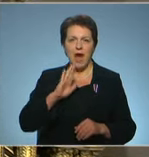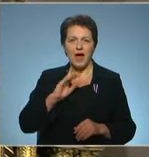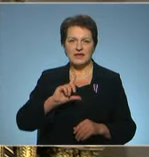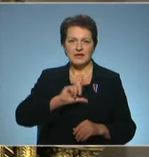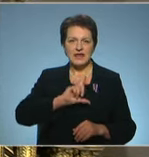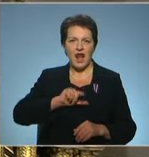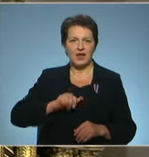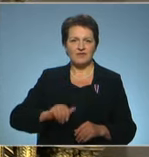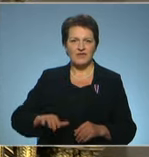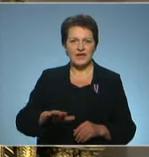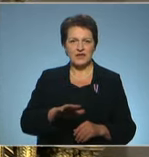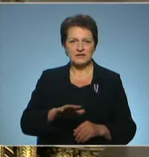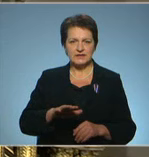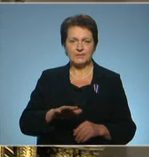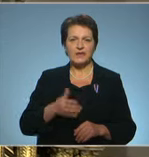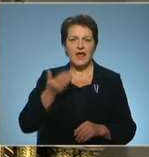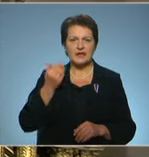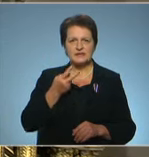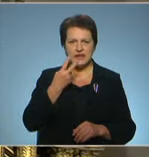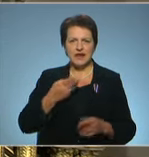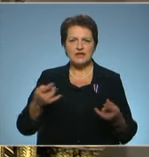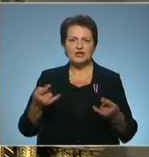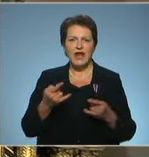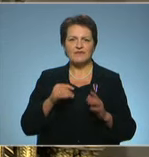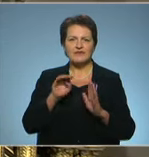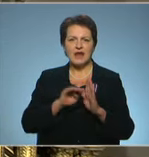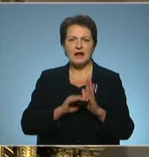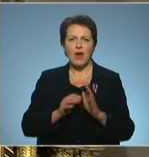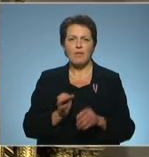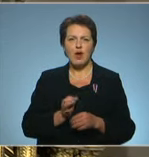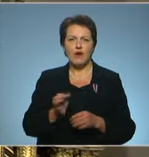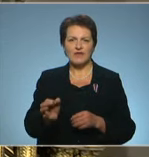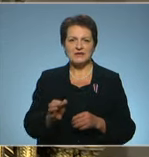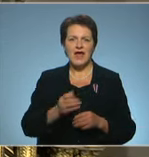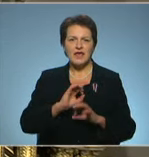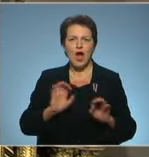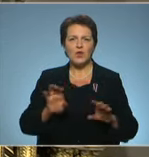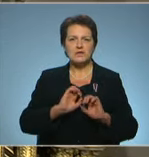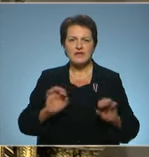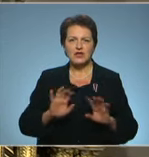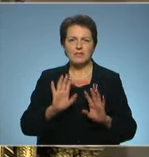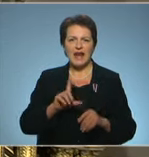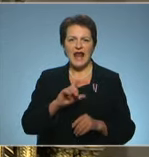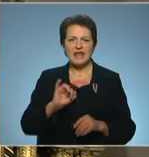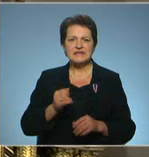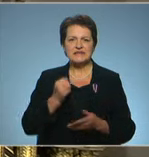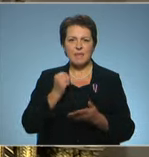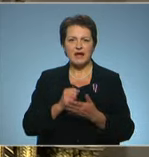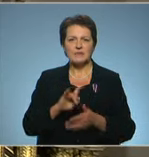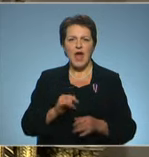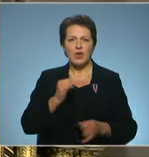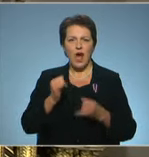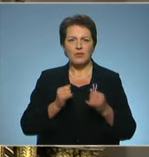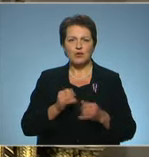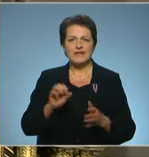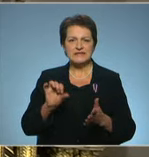Latvijas. Nesen redzēju televīzijas raidījumā Province jauku sižetu par Liezēras pagastu bērnu aprūpes centru